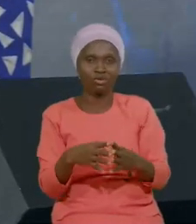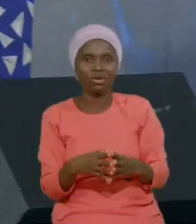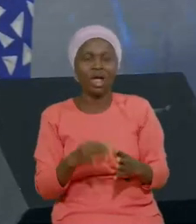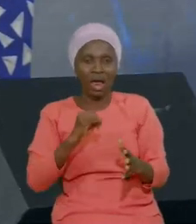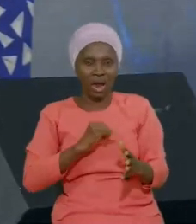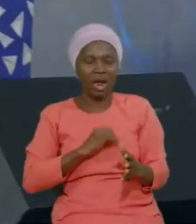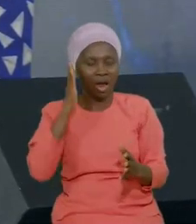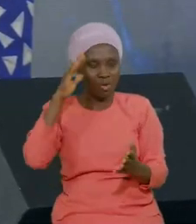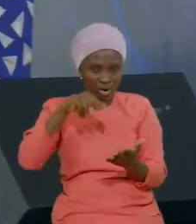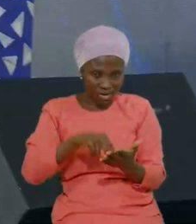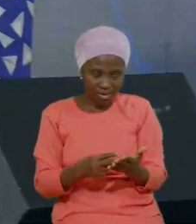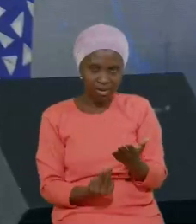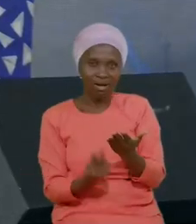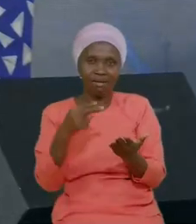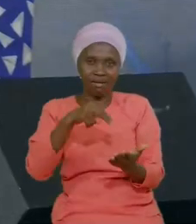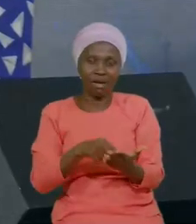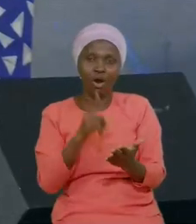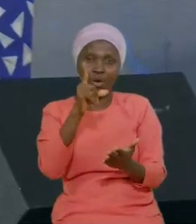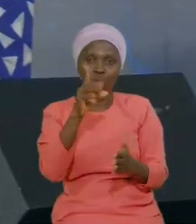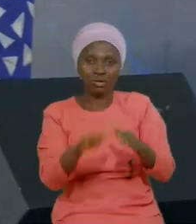Je ferai un pas de plus.